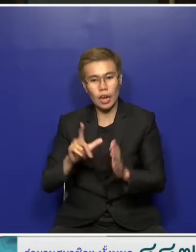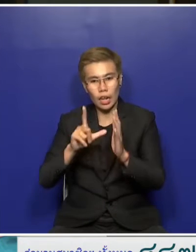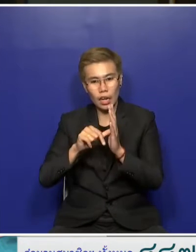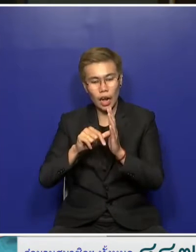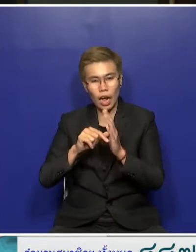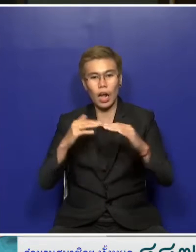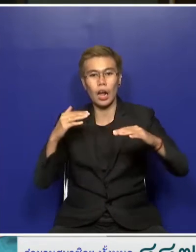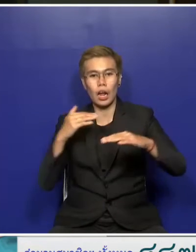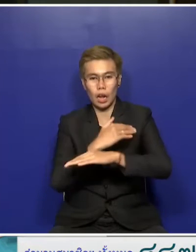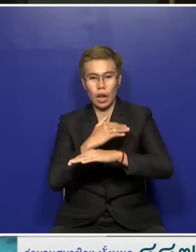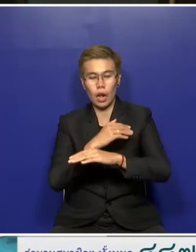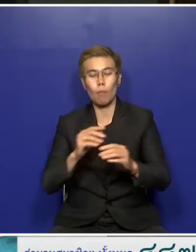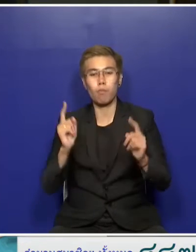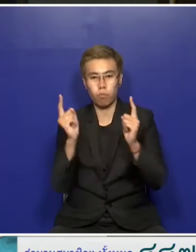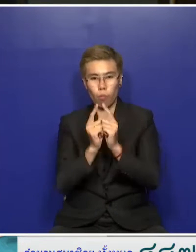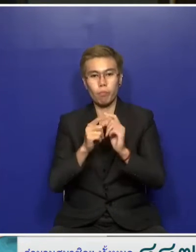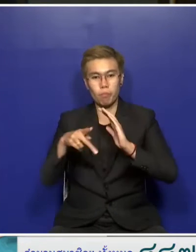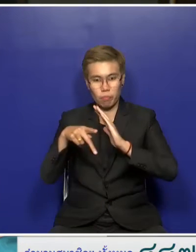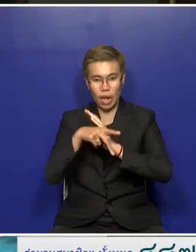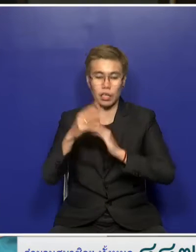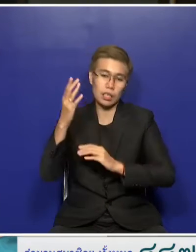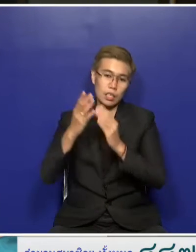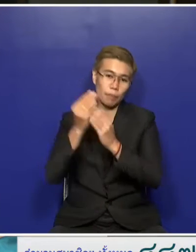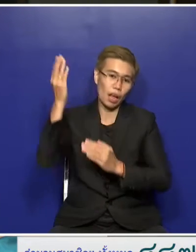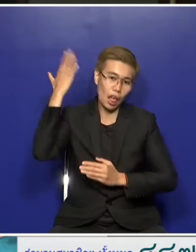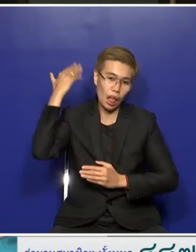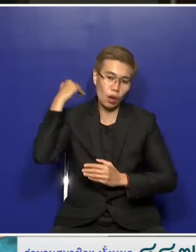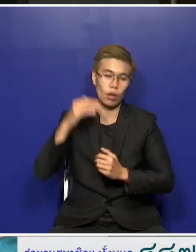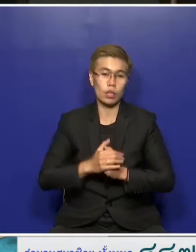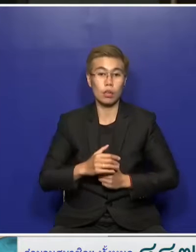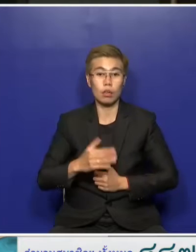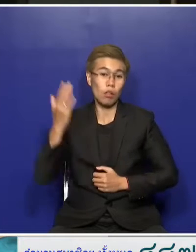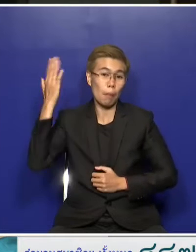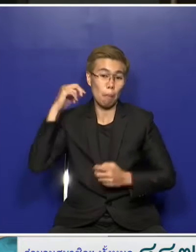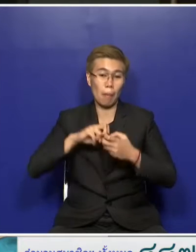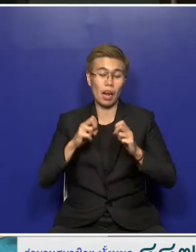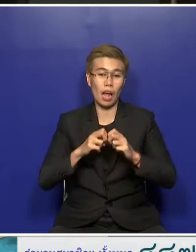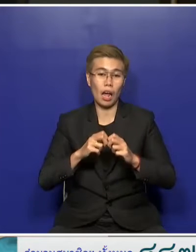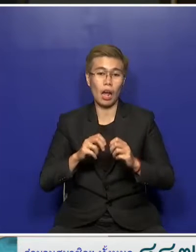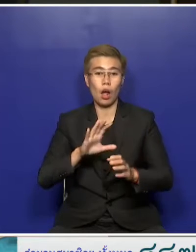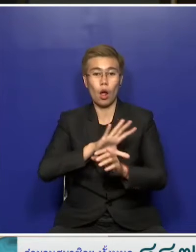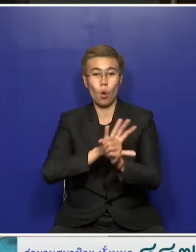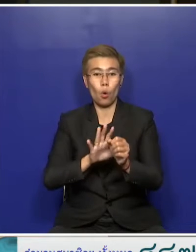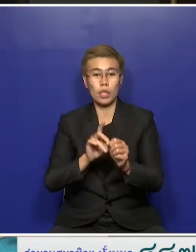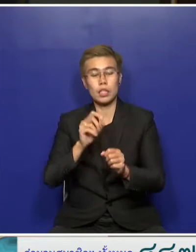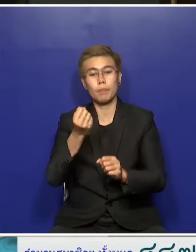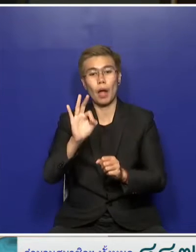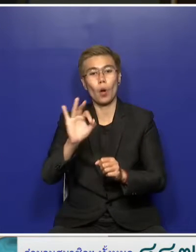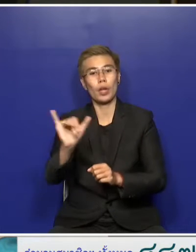บแล้วเมวประหดที่แล้วเได้ทราบรายเลอีดแล้ว สี้ตอนนนี้ยัไมเกิดโวิด- อาเนี่พลฟรร